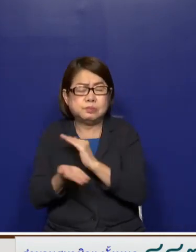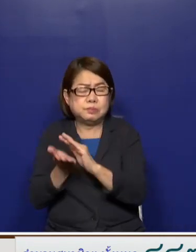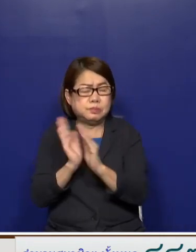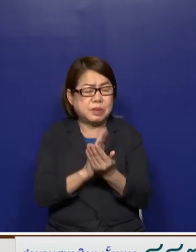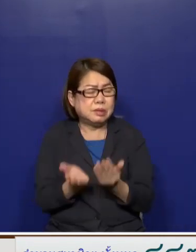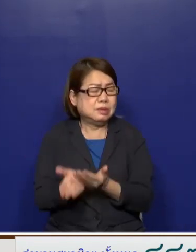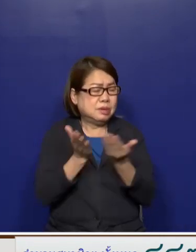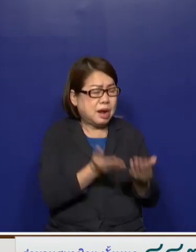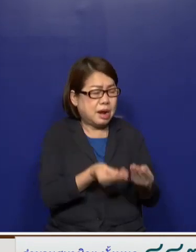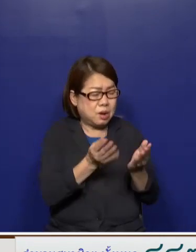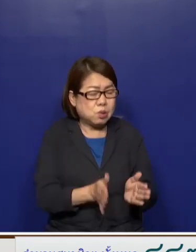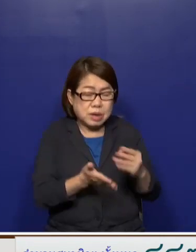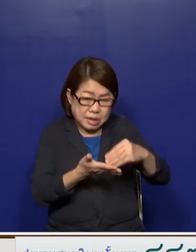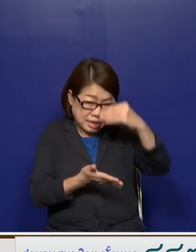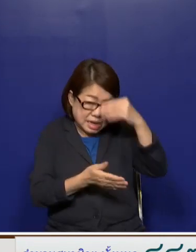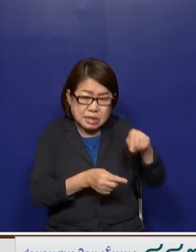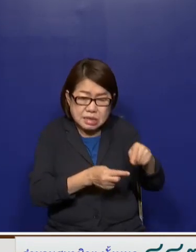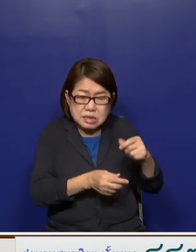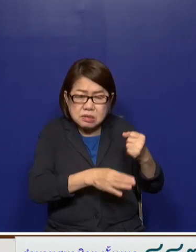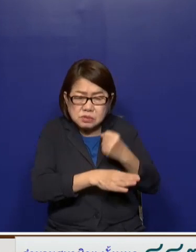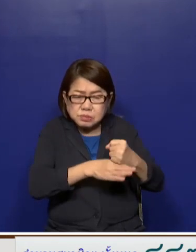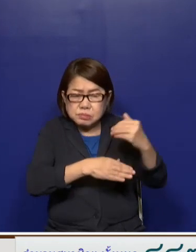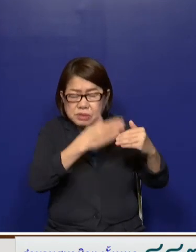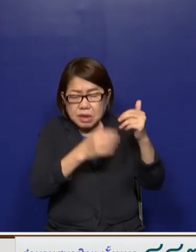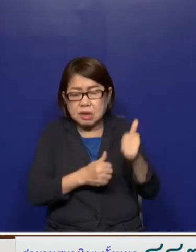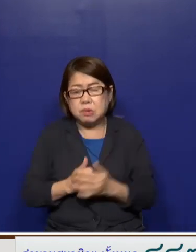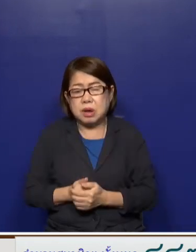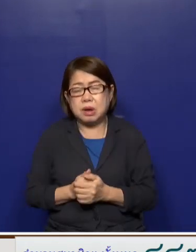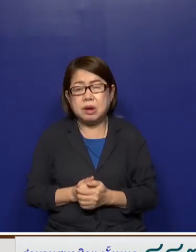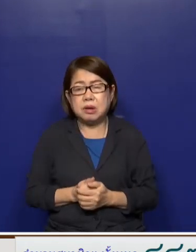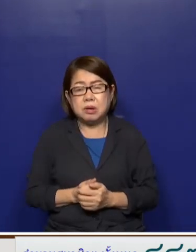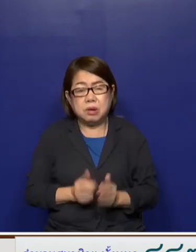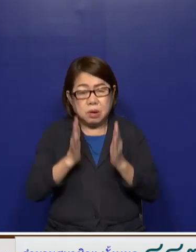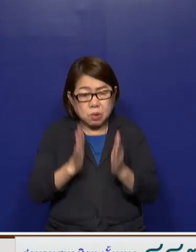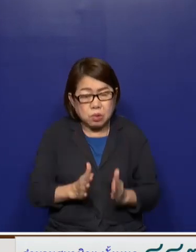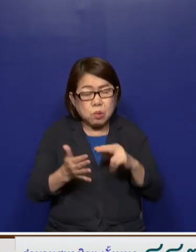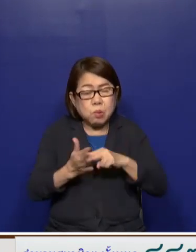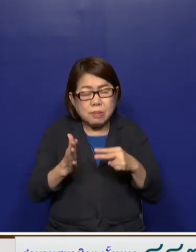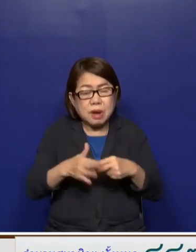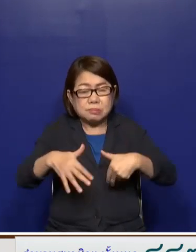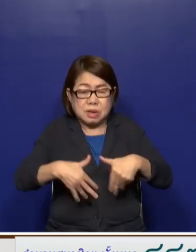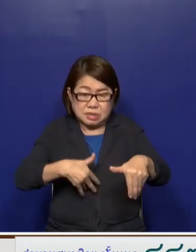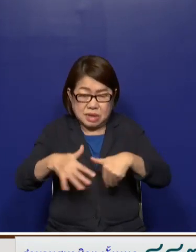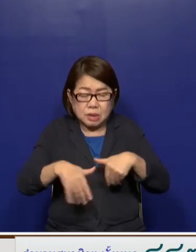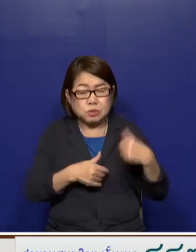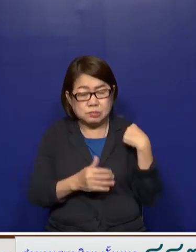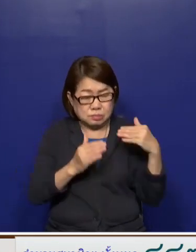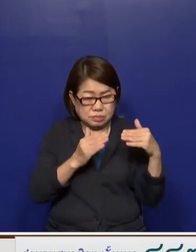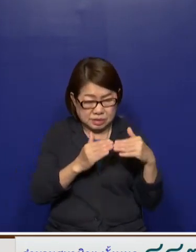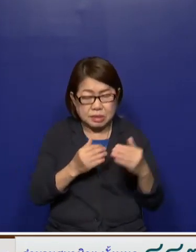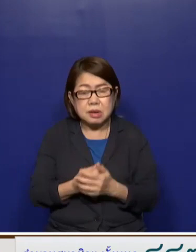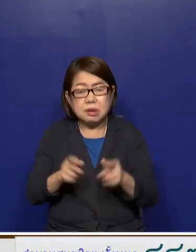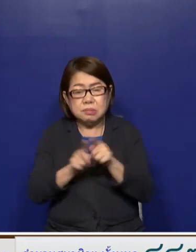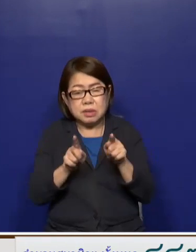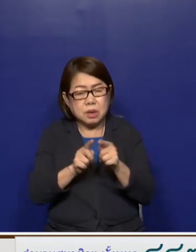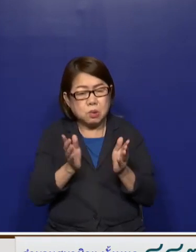นมันมีทั้งเป็นผู้บริโภคแต่ขณะเดียวกันก็เป็นผู้ผลิตทุกคนเป็นผู้บริโภคและก็